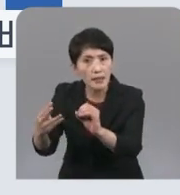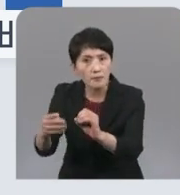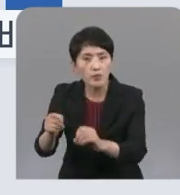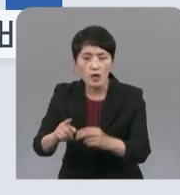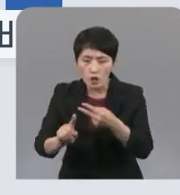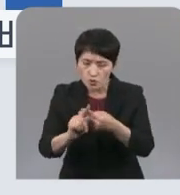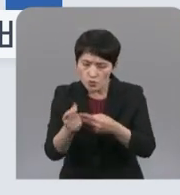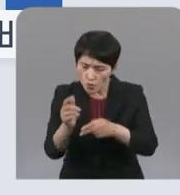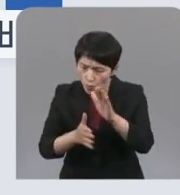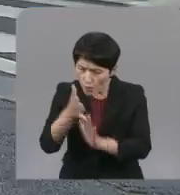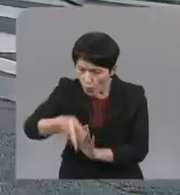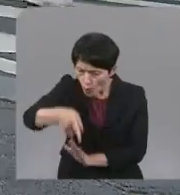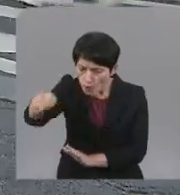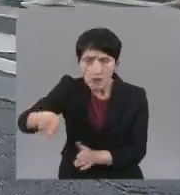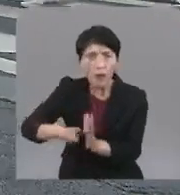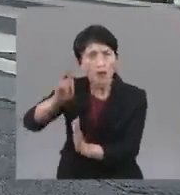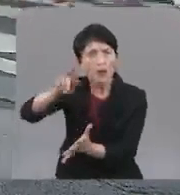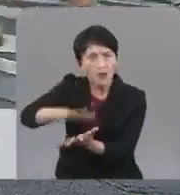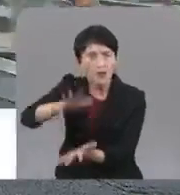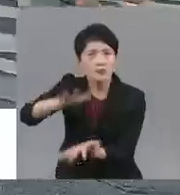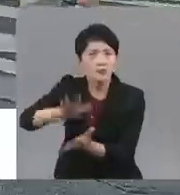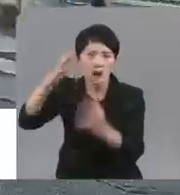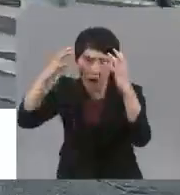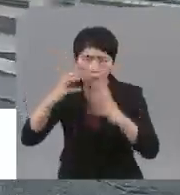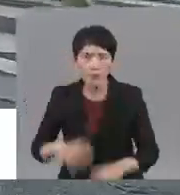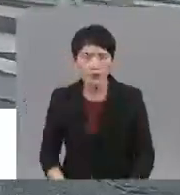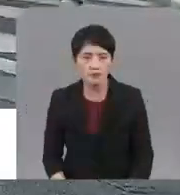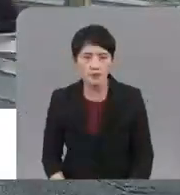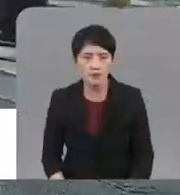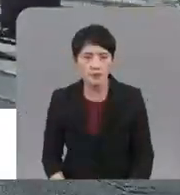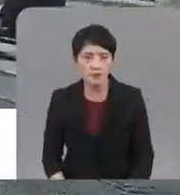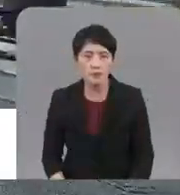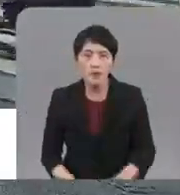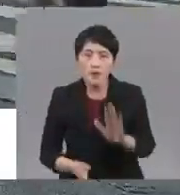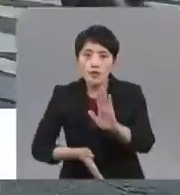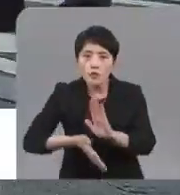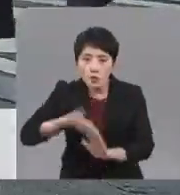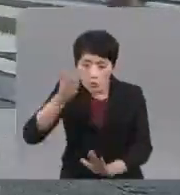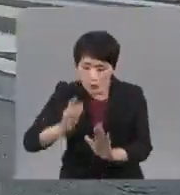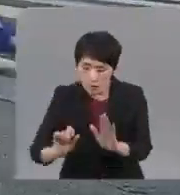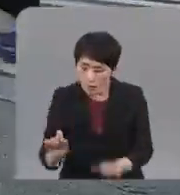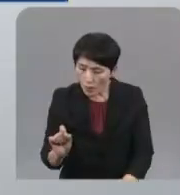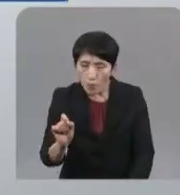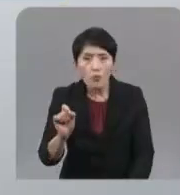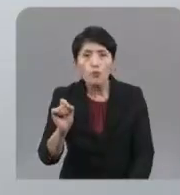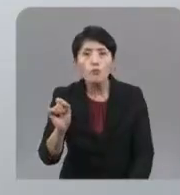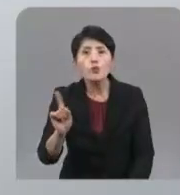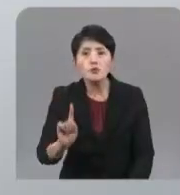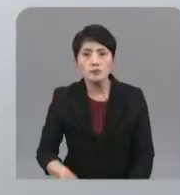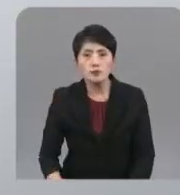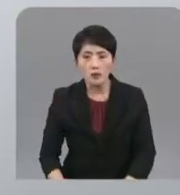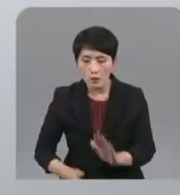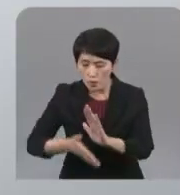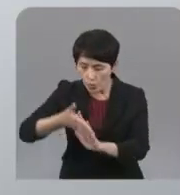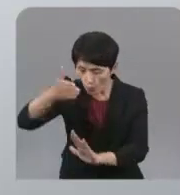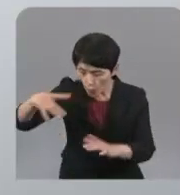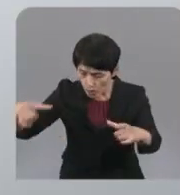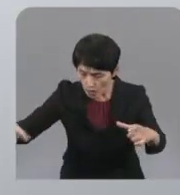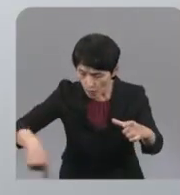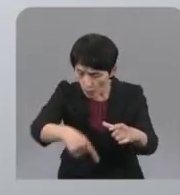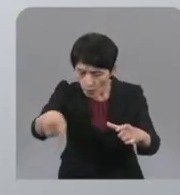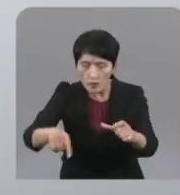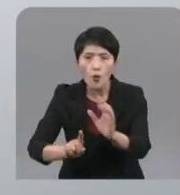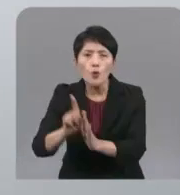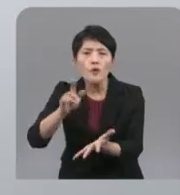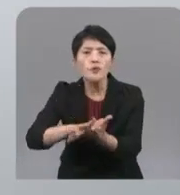nằm gần đó chẳng hạn như thành phố vừa vào nhỏ cumi tăng 2,7 ngày nhiều hơn thành phố lớn tegu nằm ngay sát bên tăng 2,2 ngày